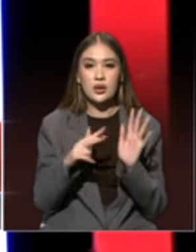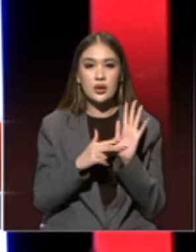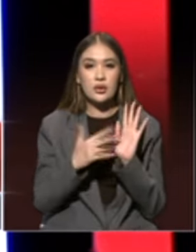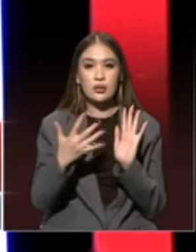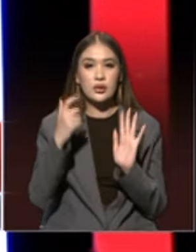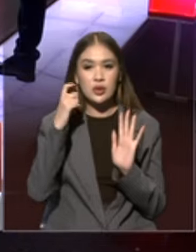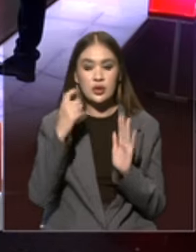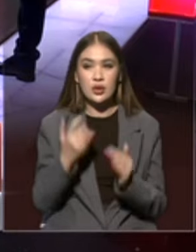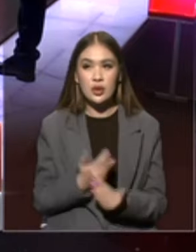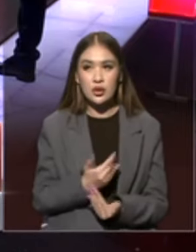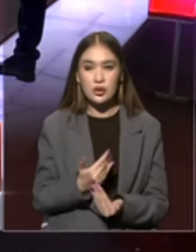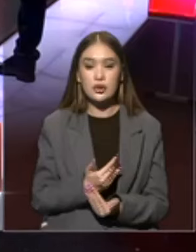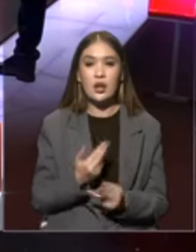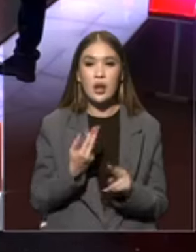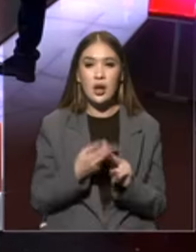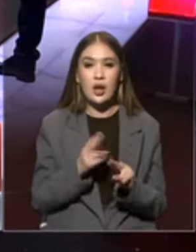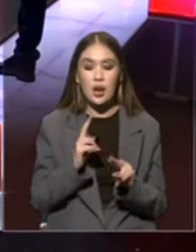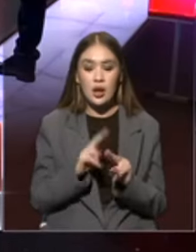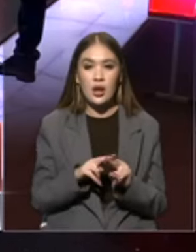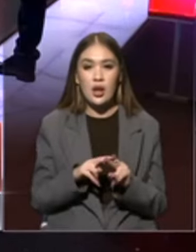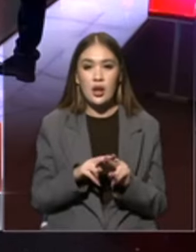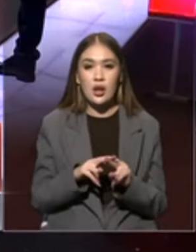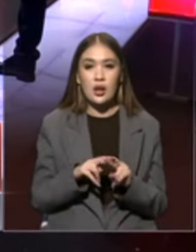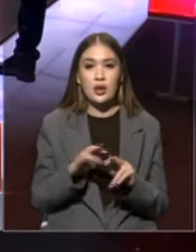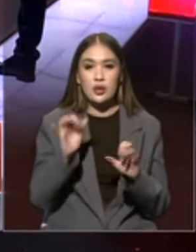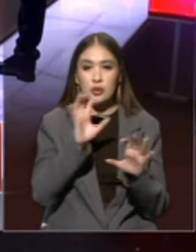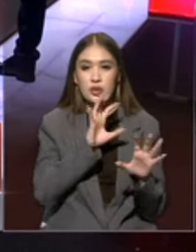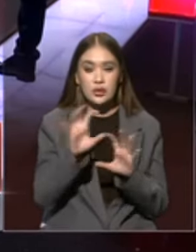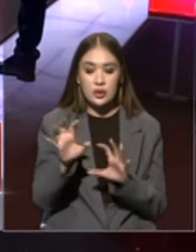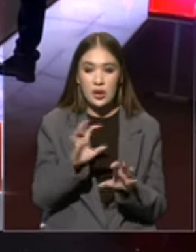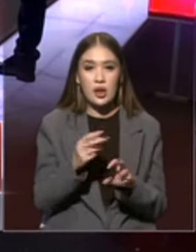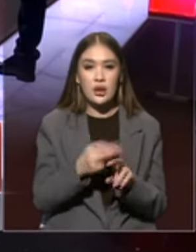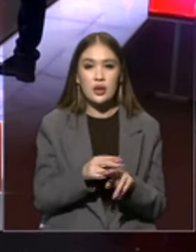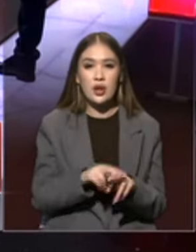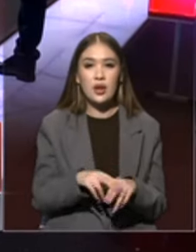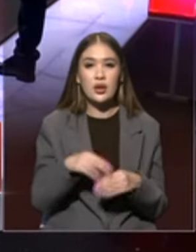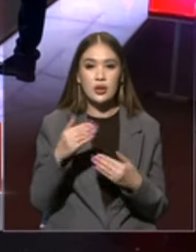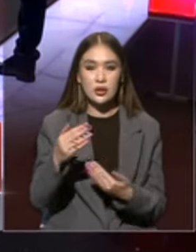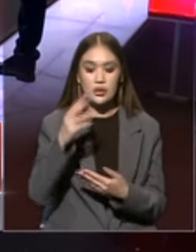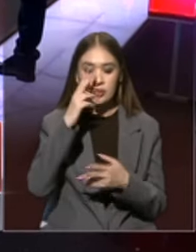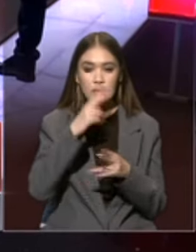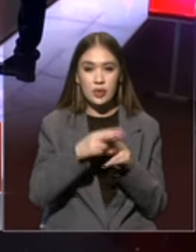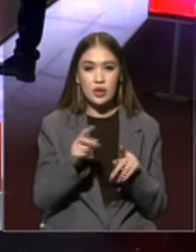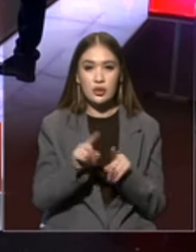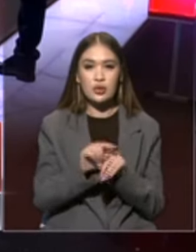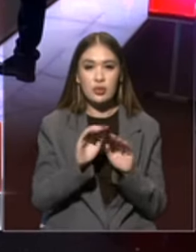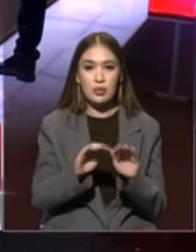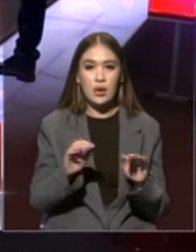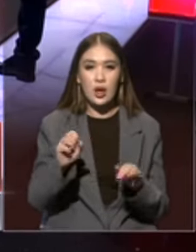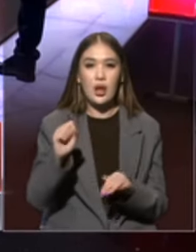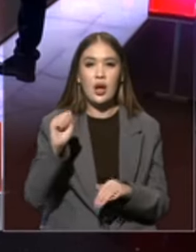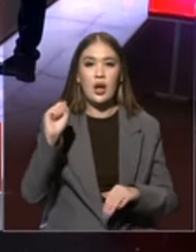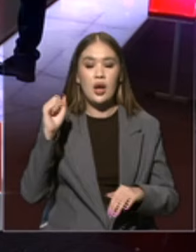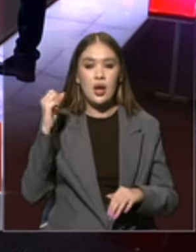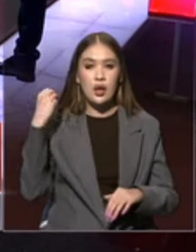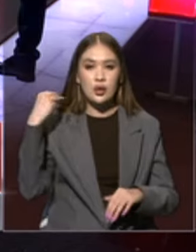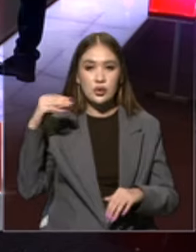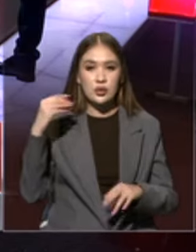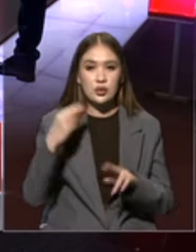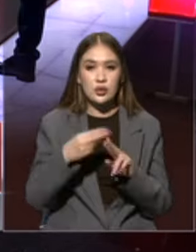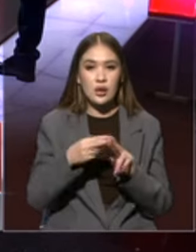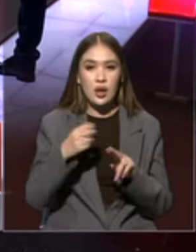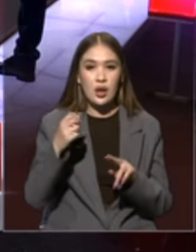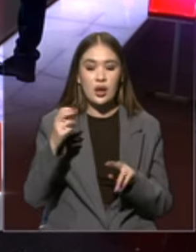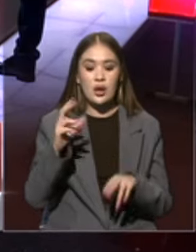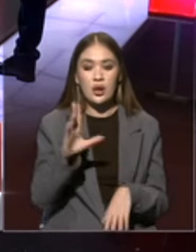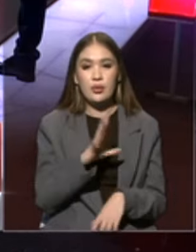Сол шешемді Ақтөбеге алып бағып отыр. Інімнің балдары да Ақтөбедеміз. Енді мердігерлер келді